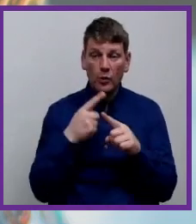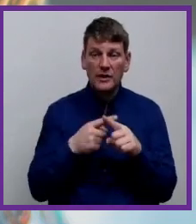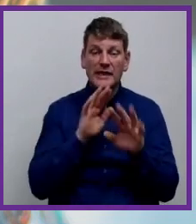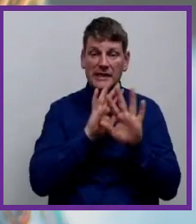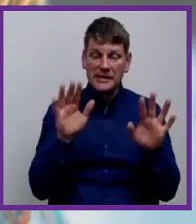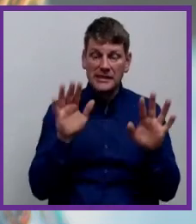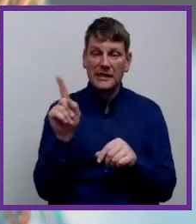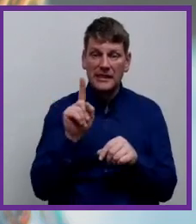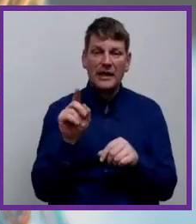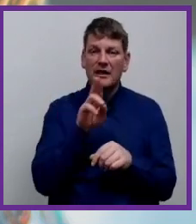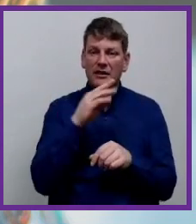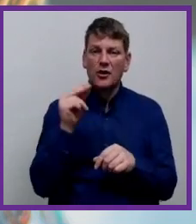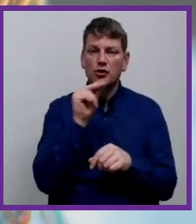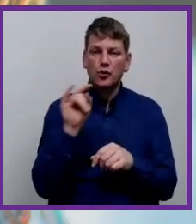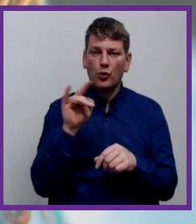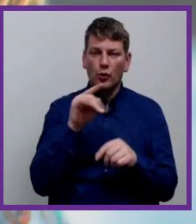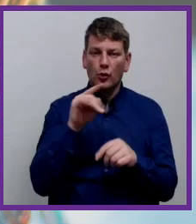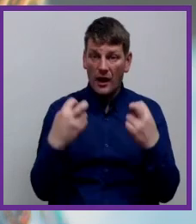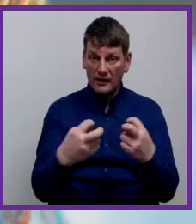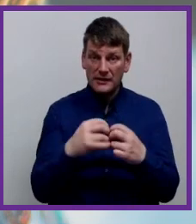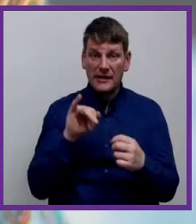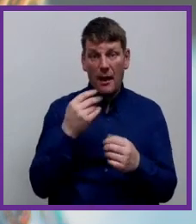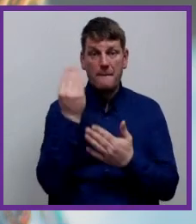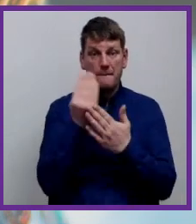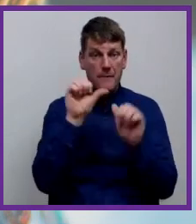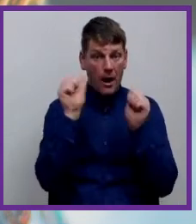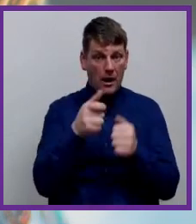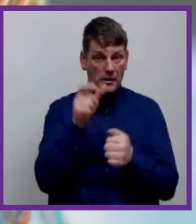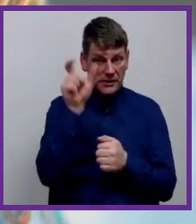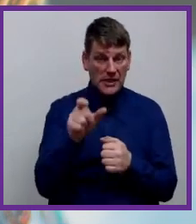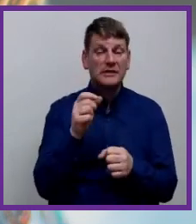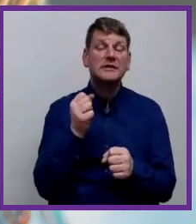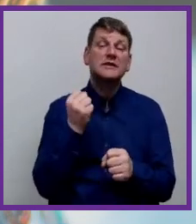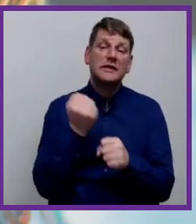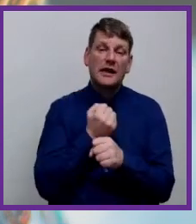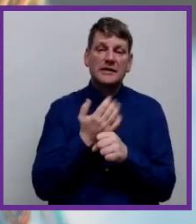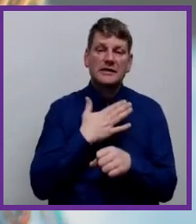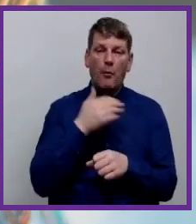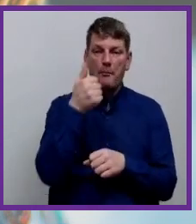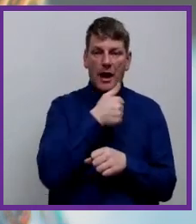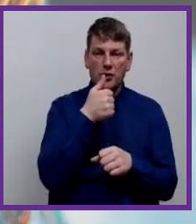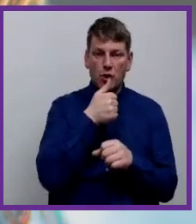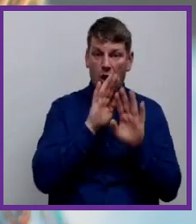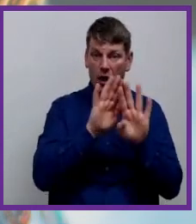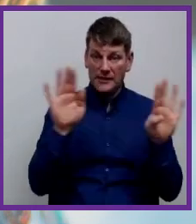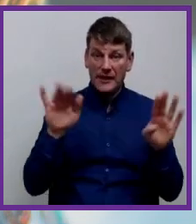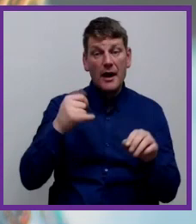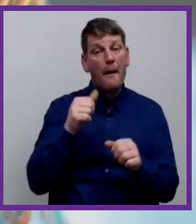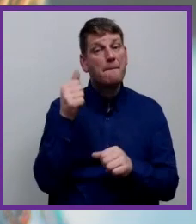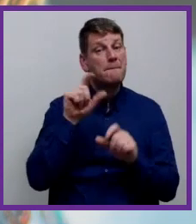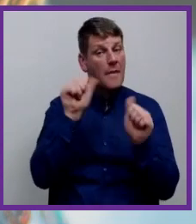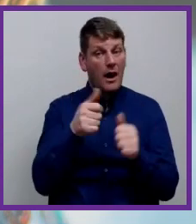ir nežūrētas, ja mākslinieks taisa savu personālu izstādi. Bet ja mākslinieks